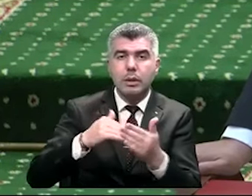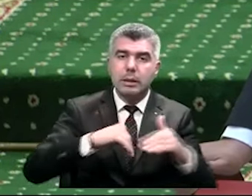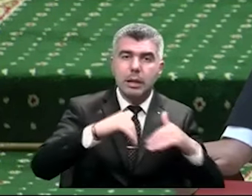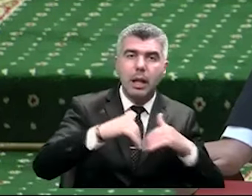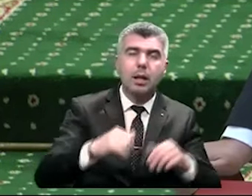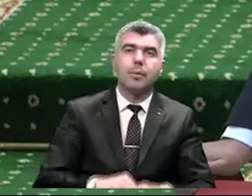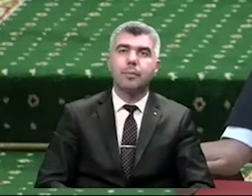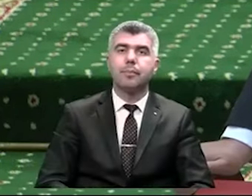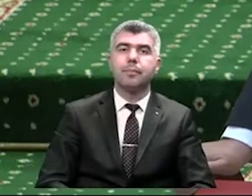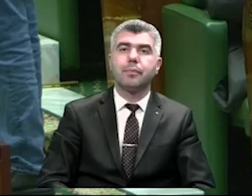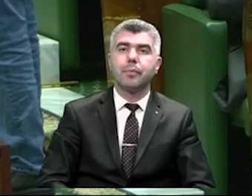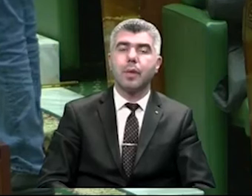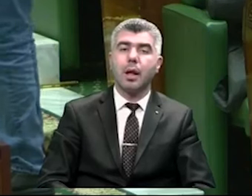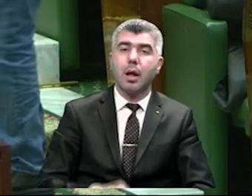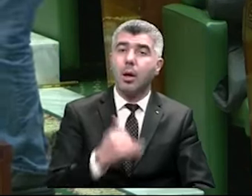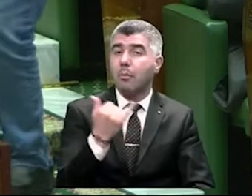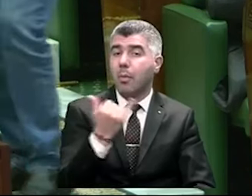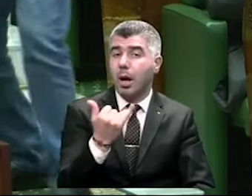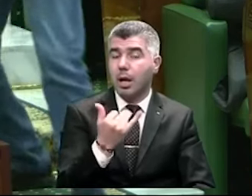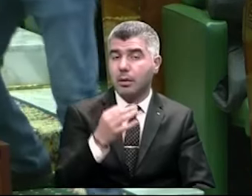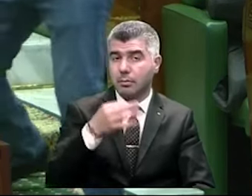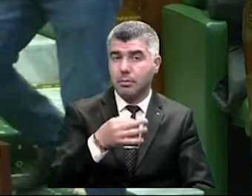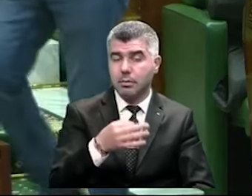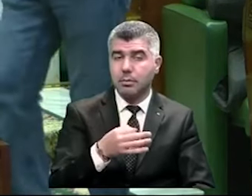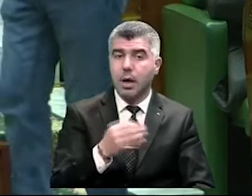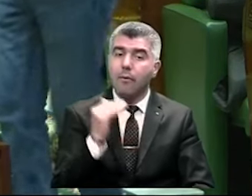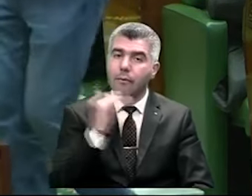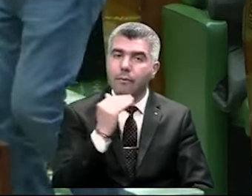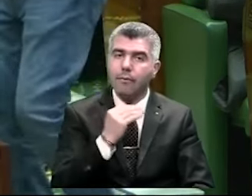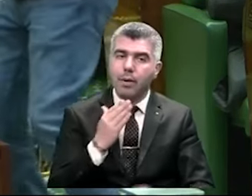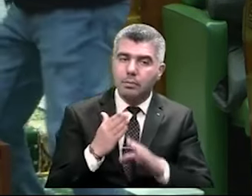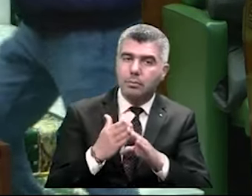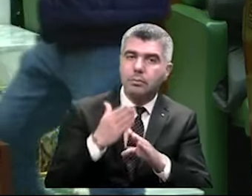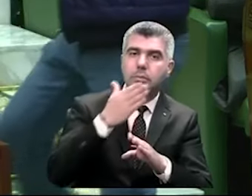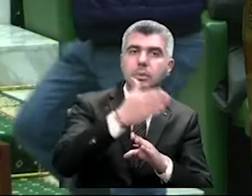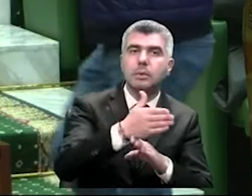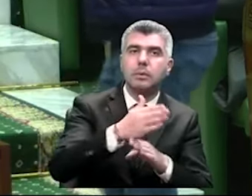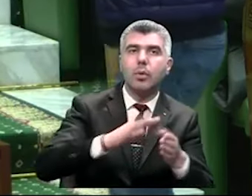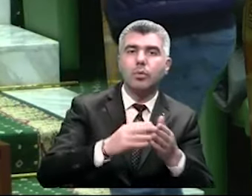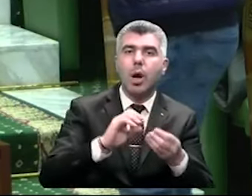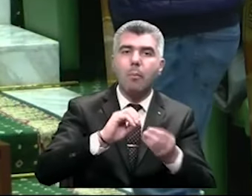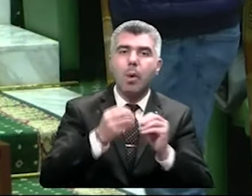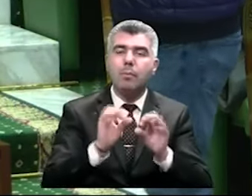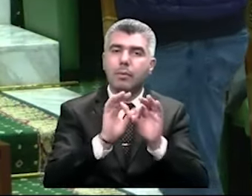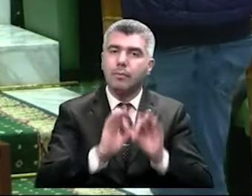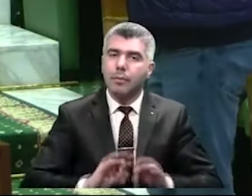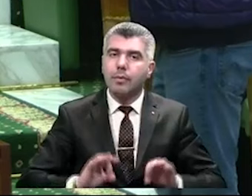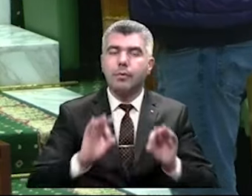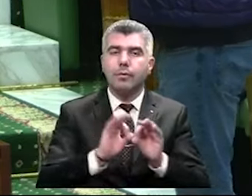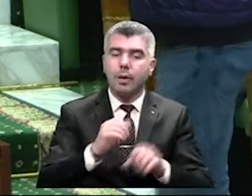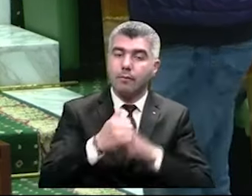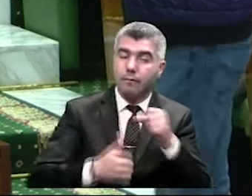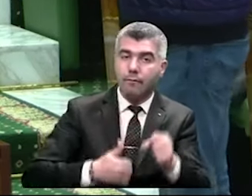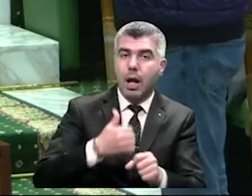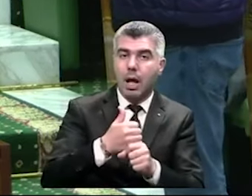الطرقيه واللي اساسي في هذا الاطار وهو التدخل السريع باش يمكننا نتجاوز هذا الاشكال غير بالنسبه لهذ السنه